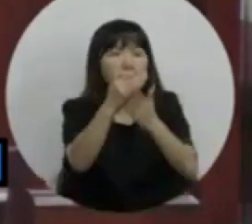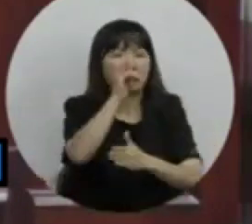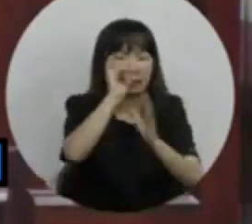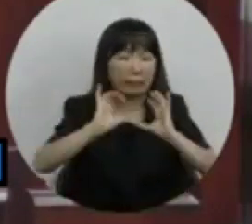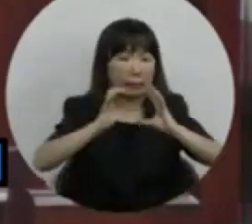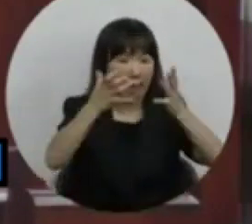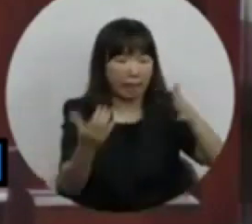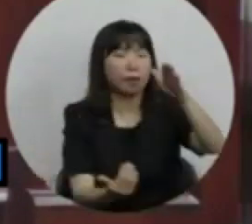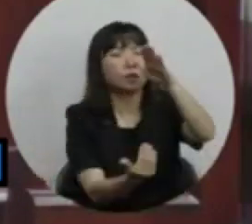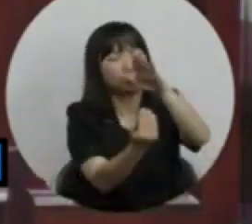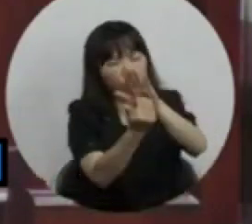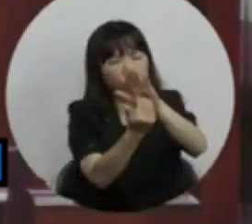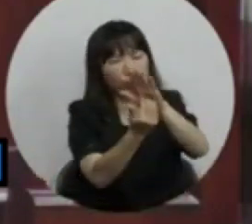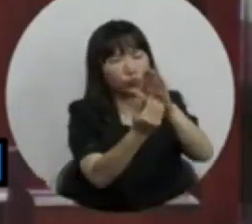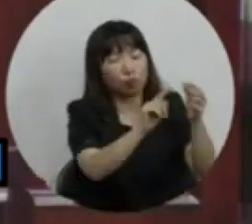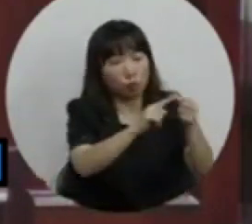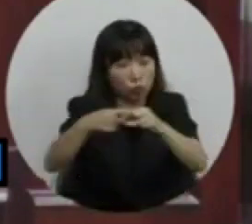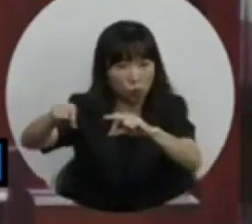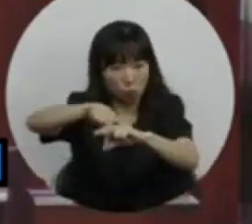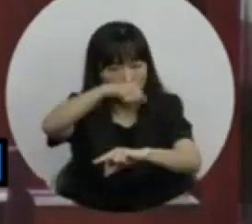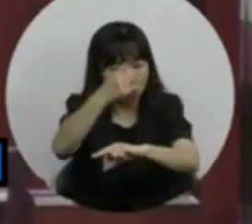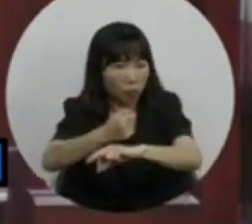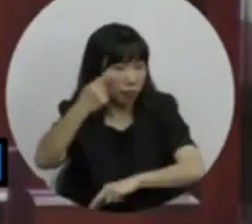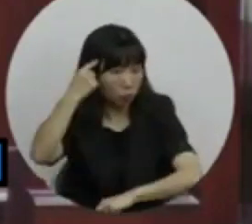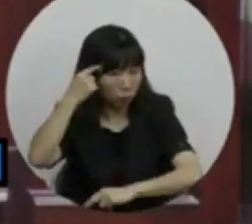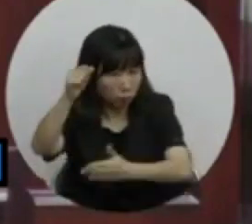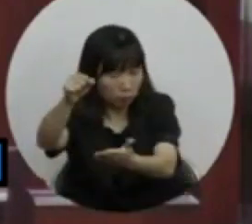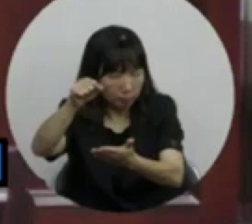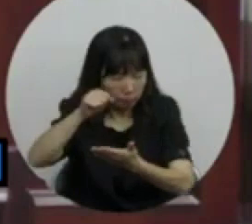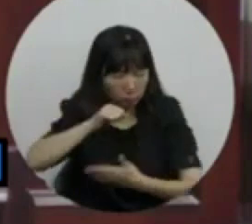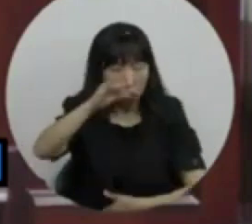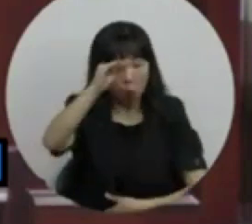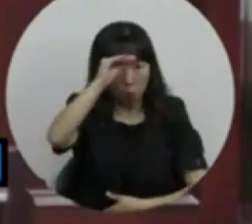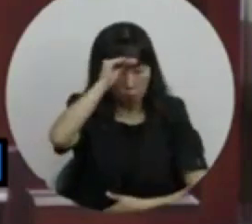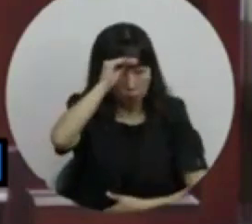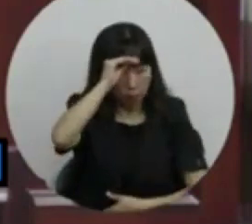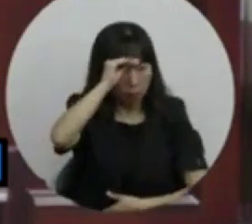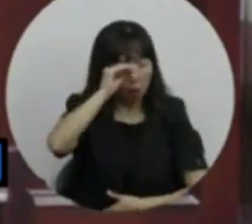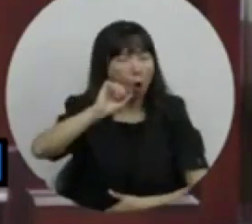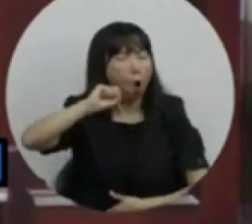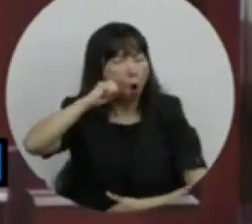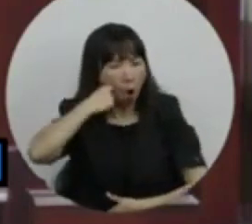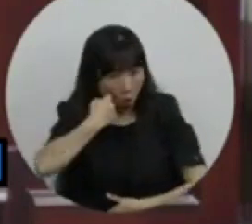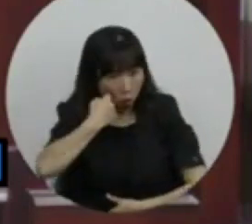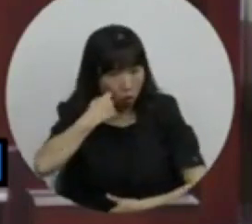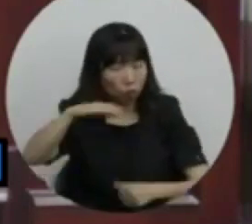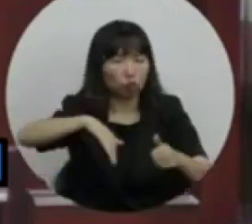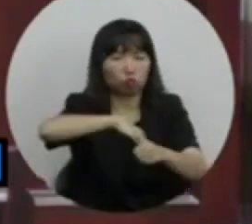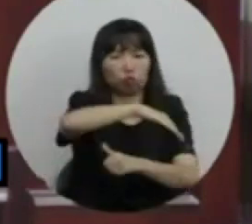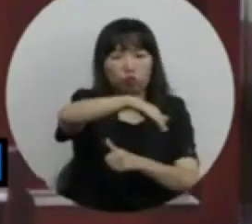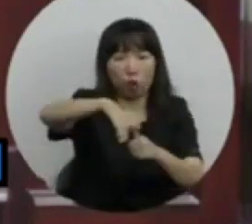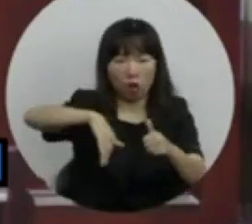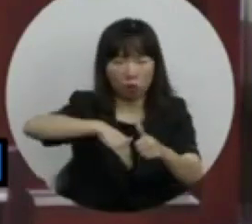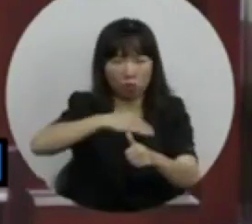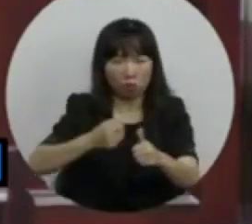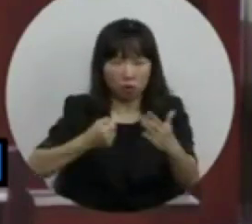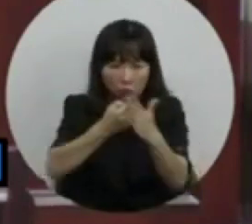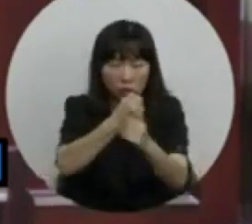저 또한 세종대왕의 이러한 정신을 본받아 어려운 난관이나 중요한 정책적 판단을 내려야 할